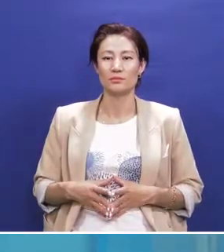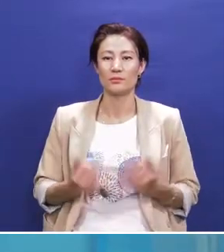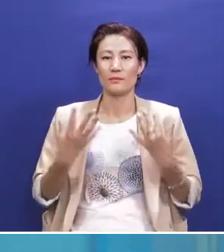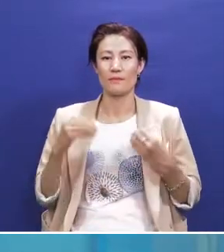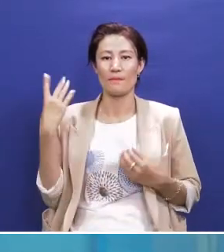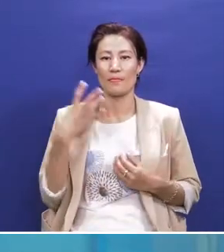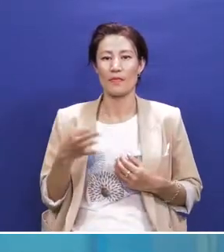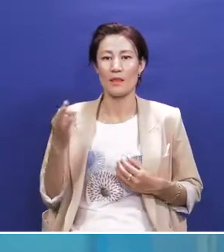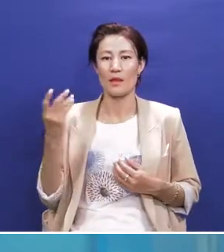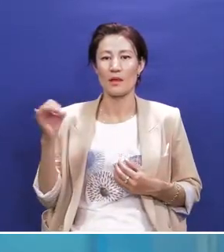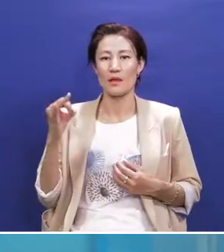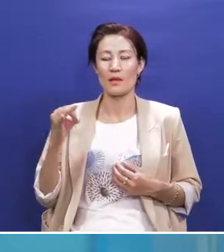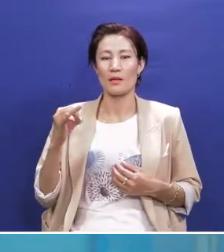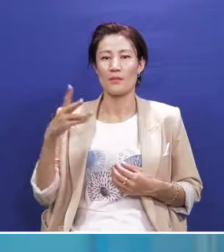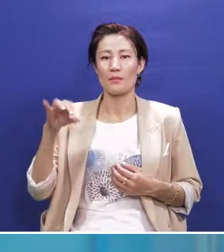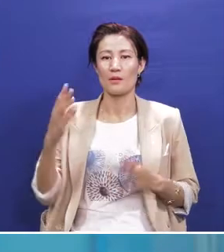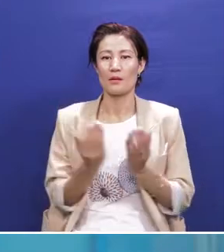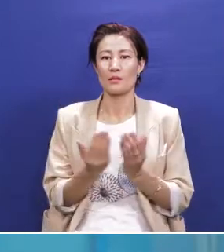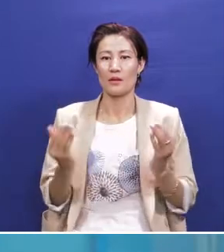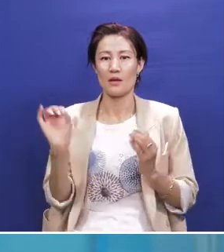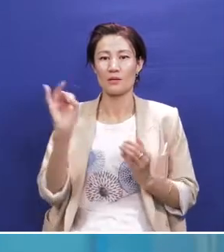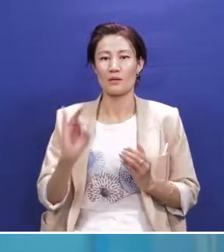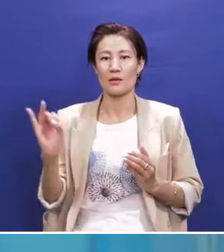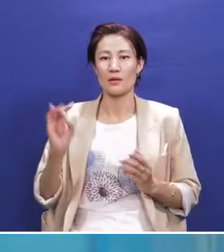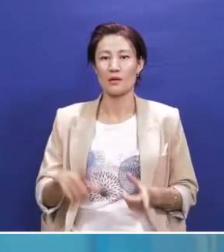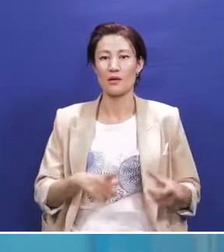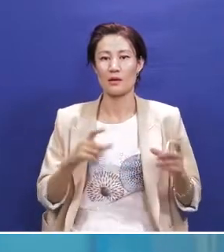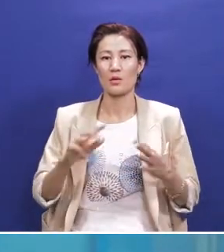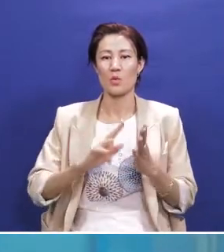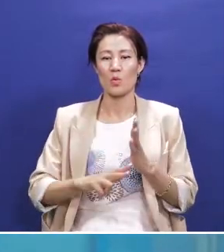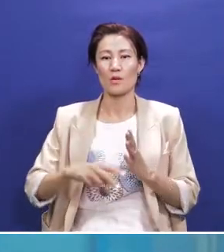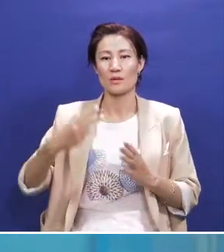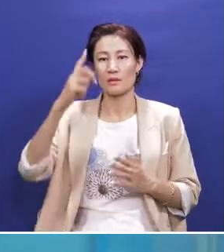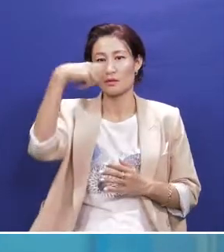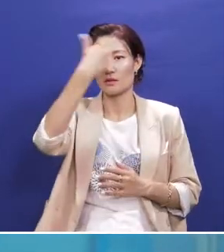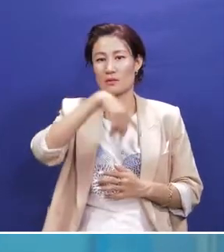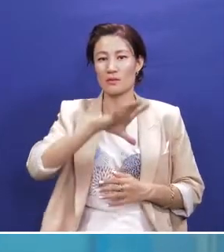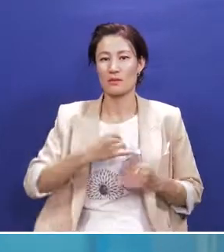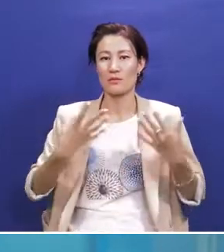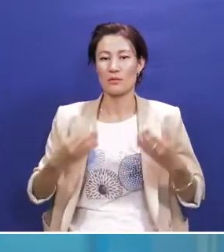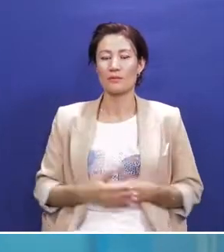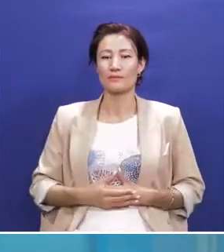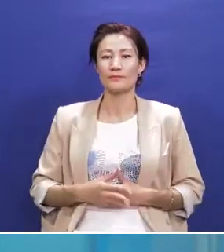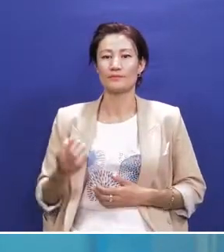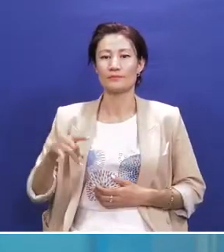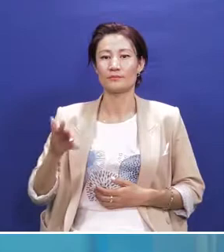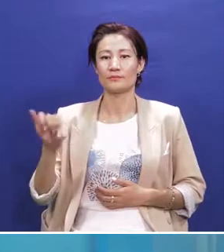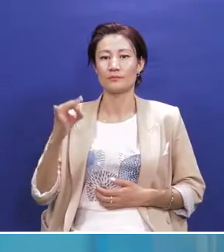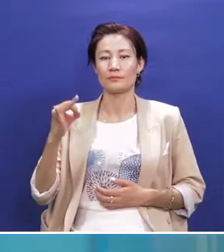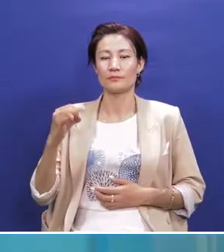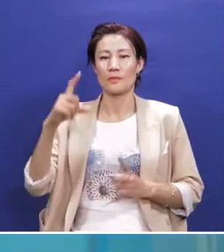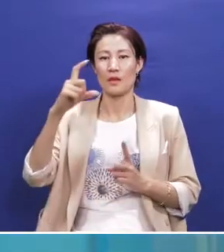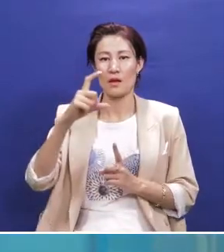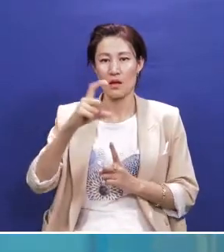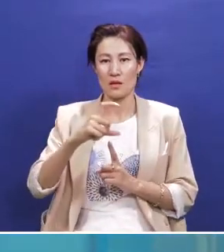Биыл Түркістандағы қасиетті мұра Тайқазанның тарихи отанына оралғанына 32 жыл толып отыр. Осыған орай Қожа Ахмет